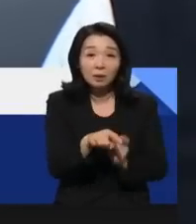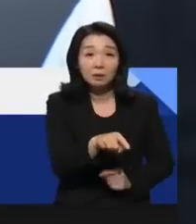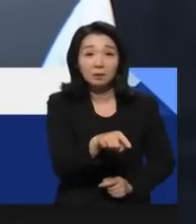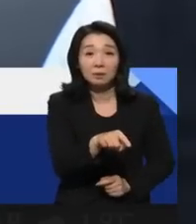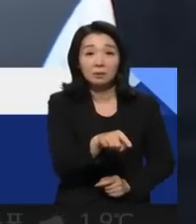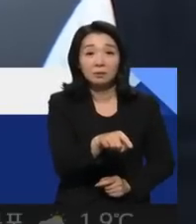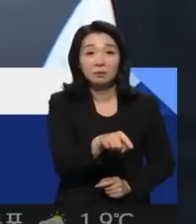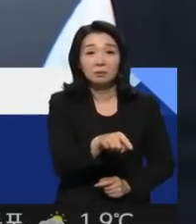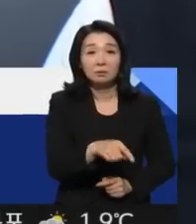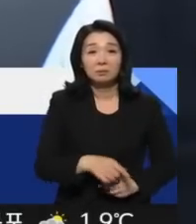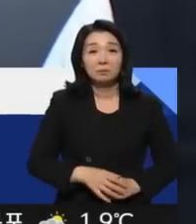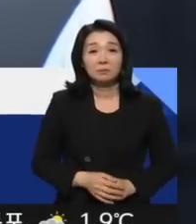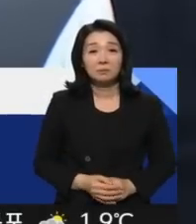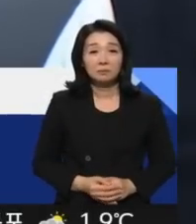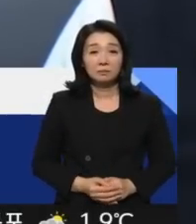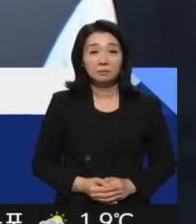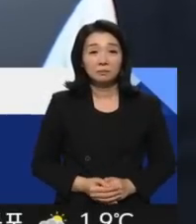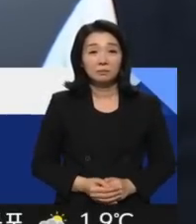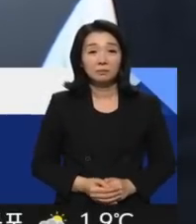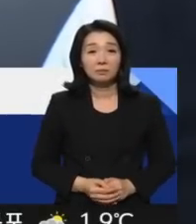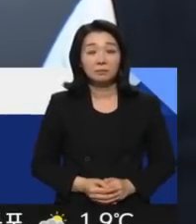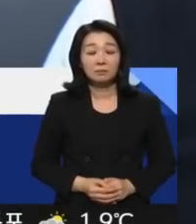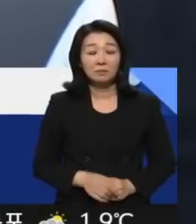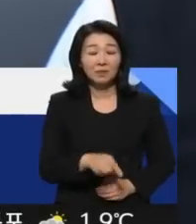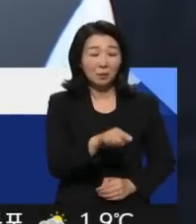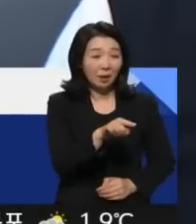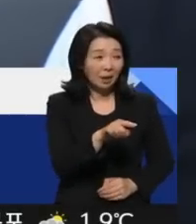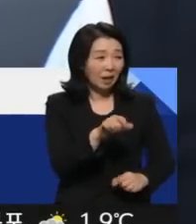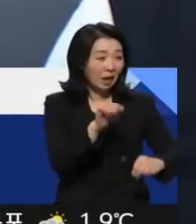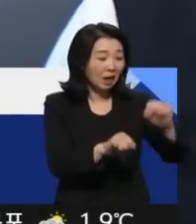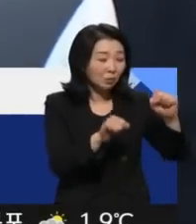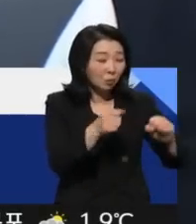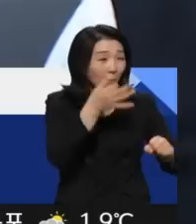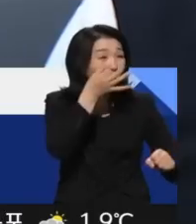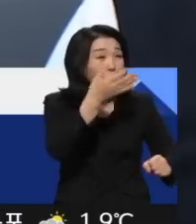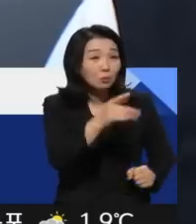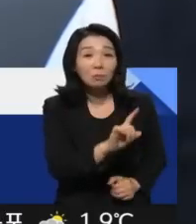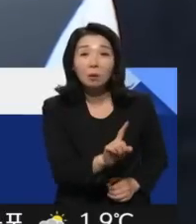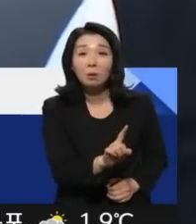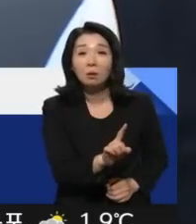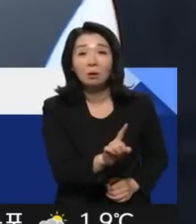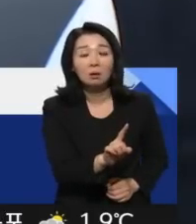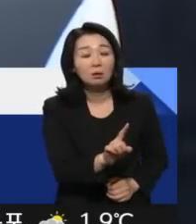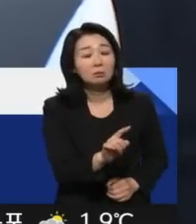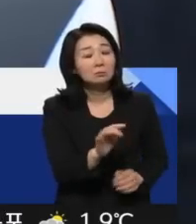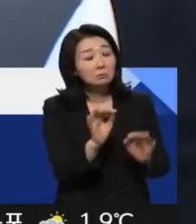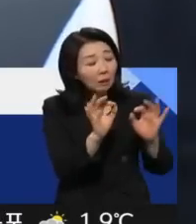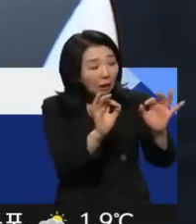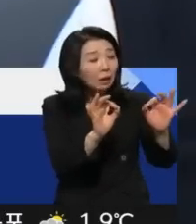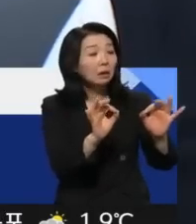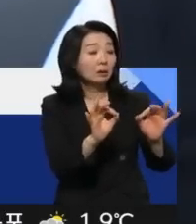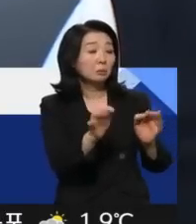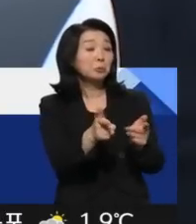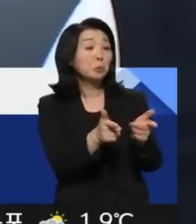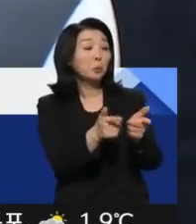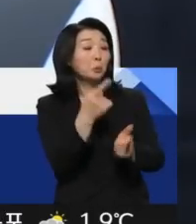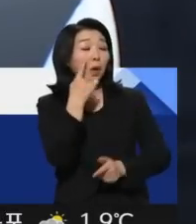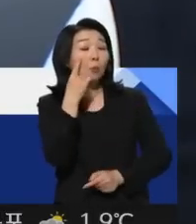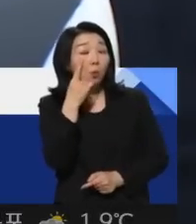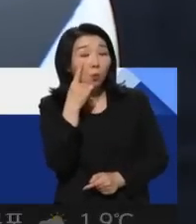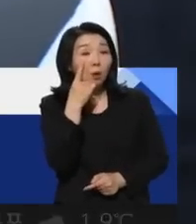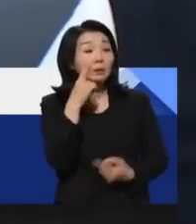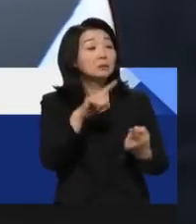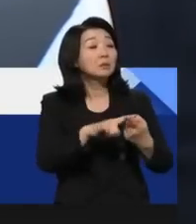이번에 어떻게 자기들의 이 태도를 보여주느냐 하는 걸 봐서 그에 상응하게